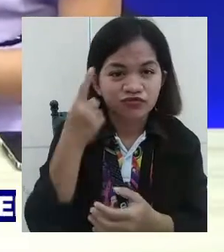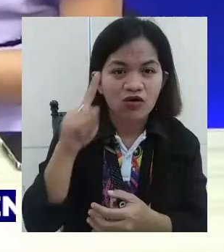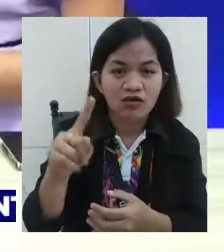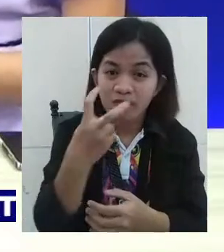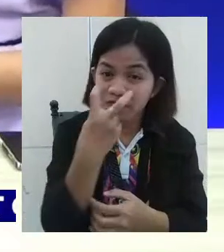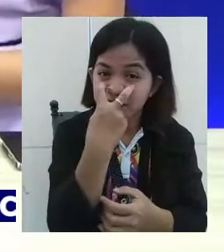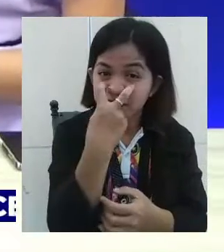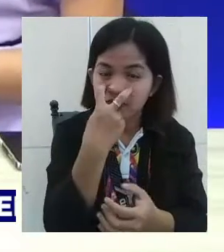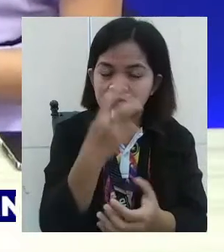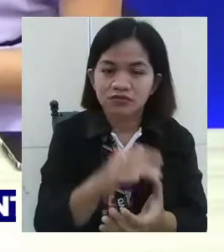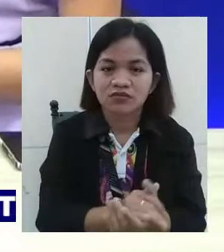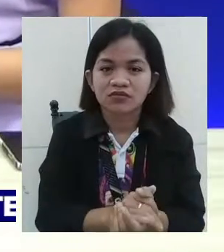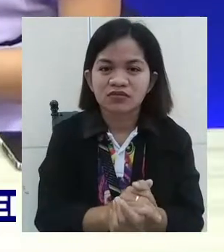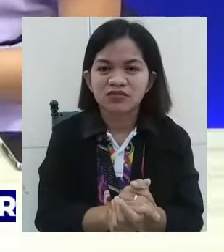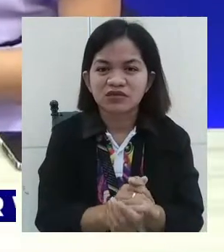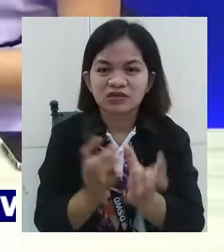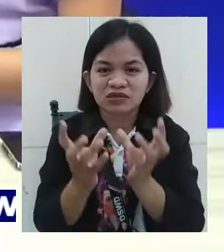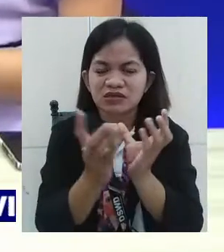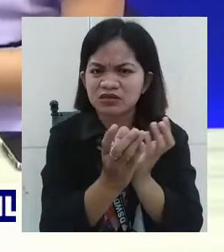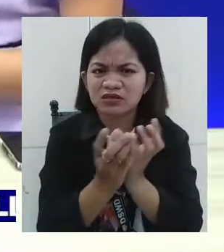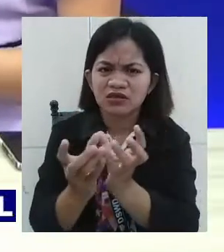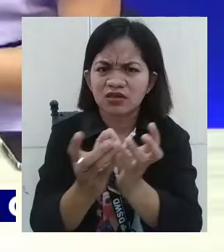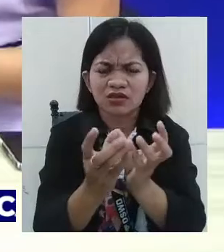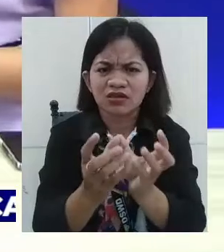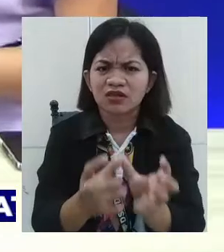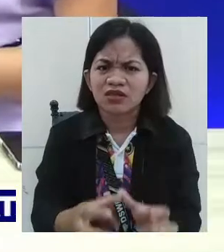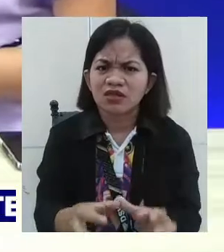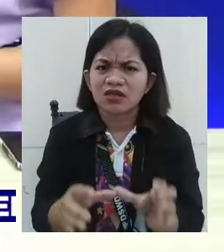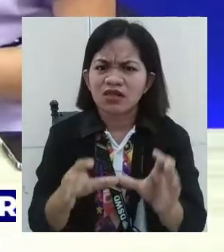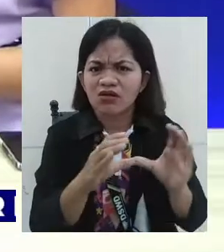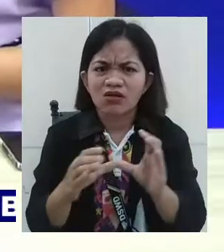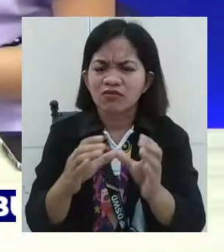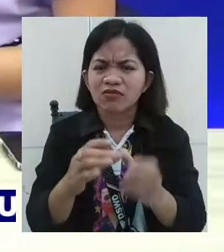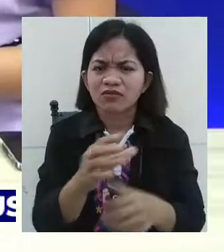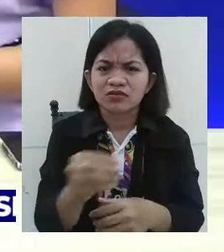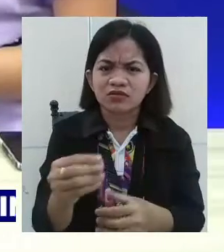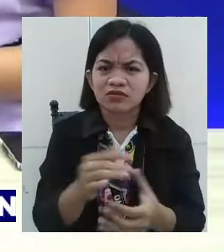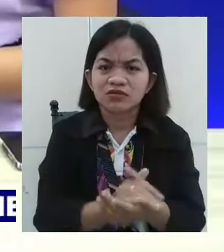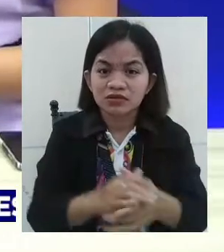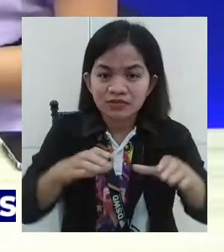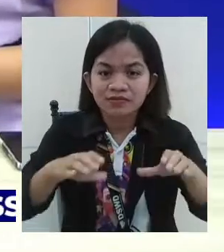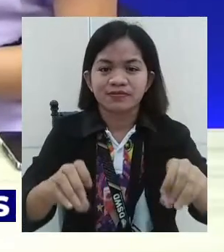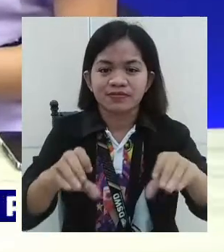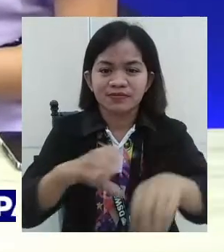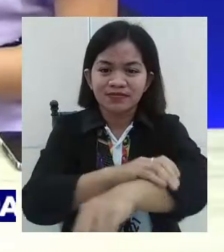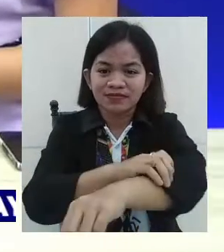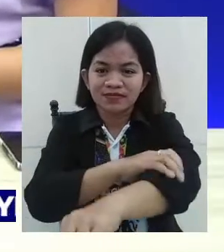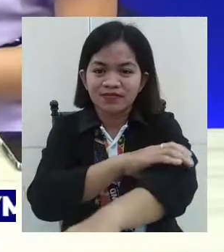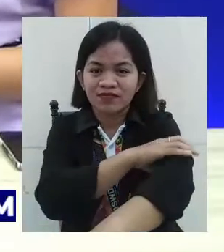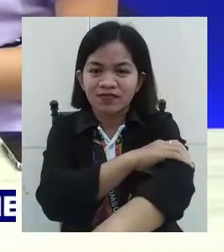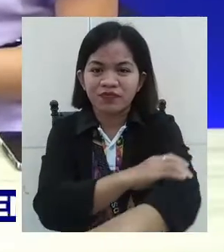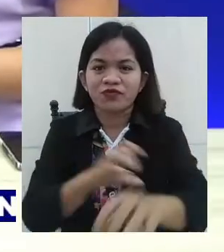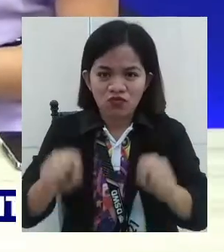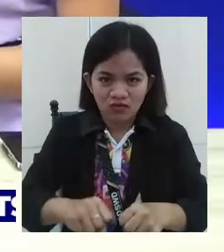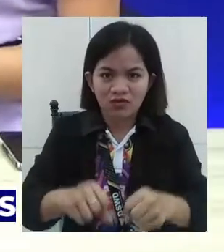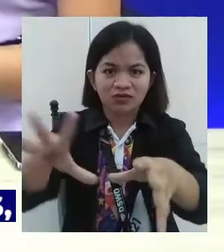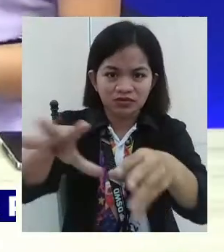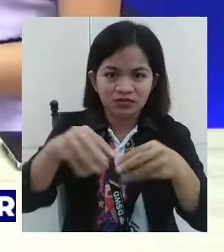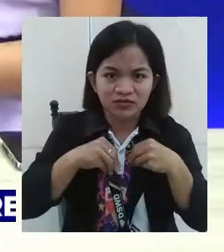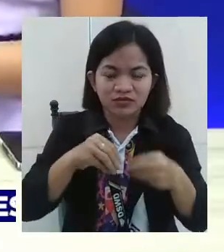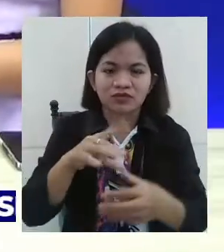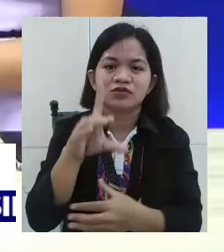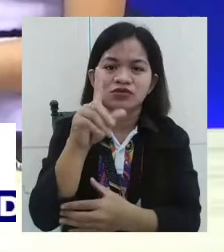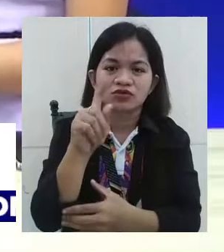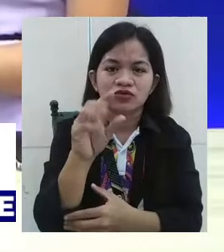pinaka-common kasi dyan, nasa massage industry sila eh. Wellness massage. Halimbawa, sana ma-adapt nga ng tourism natin locally or nationally